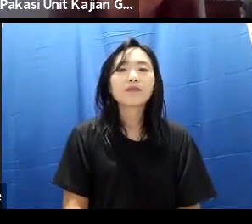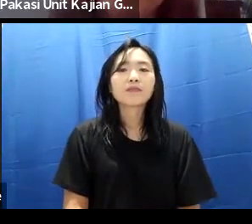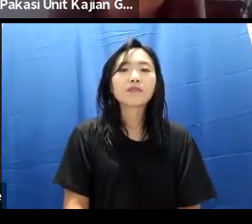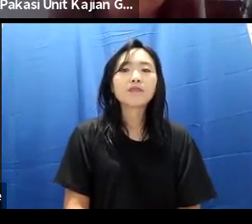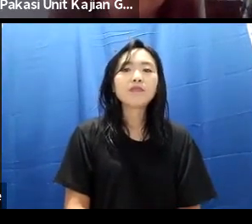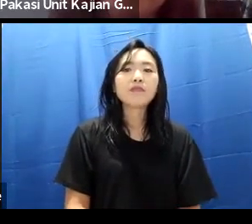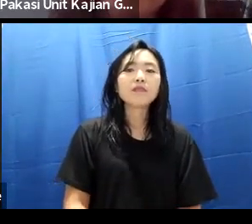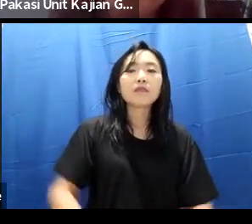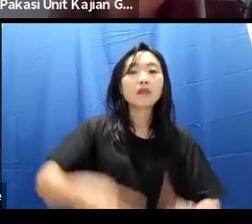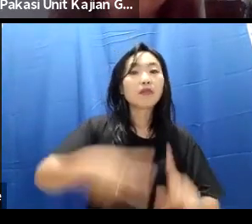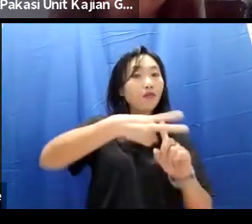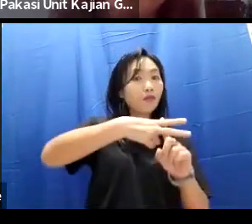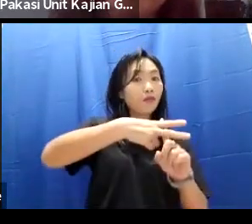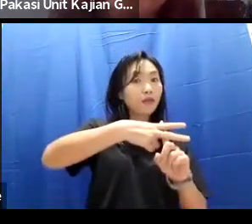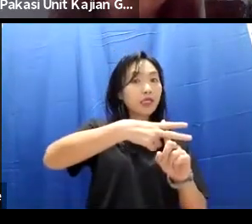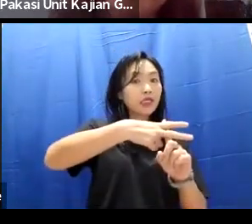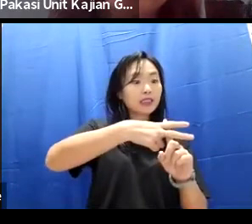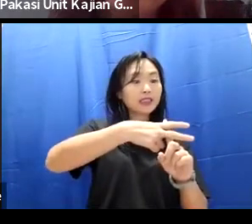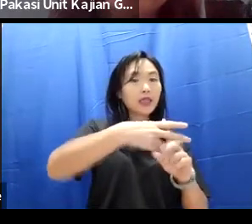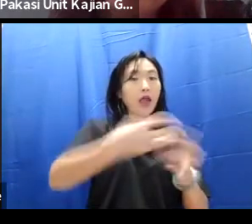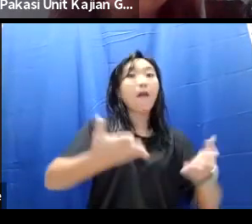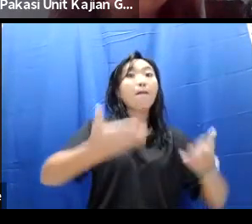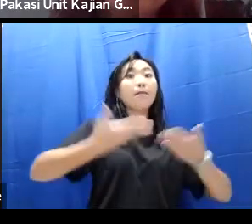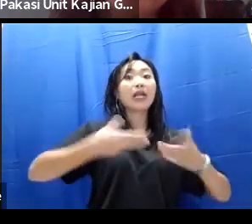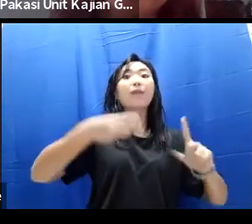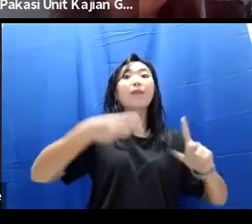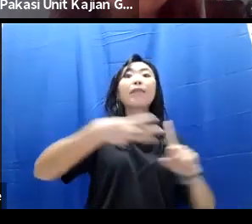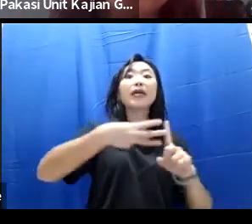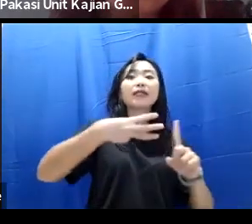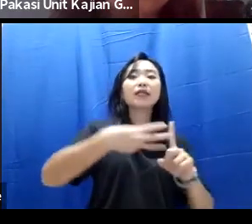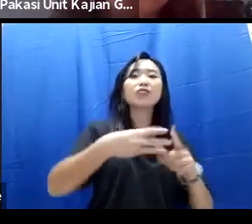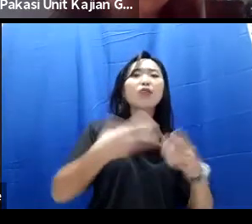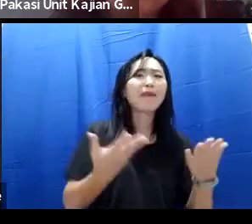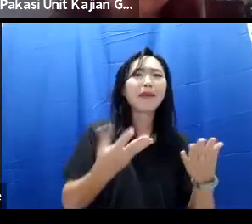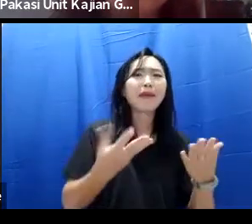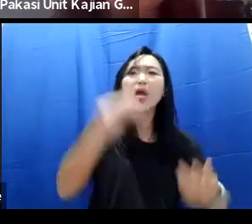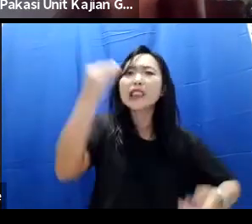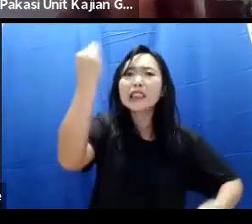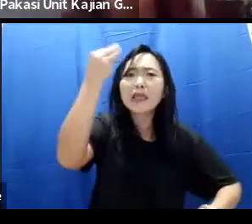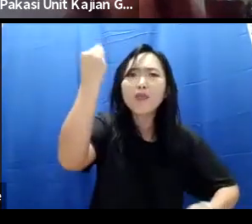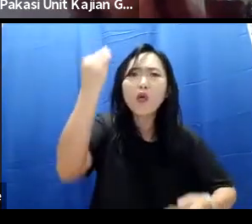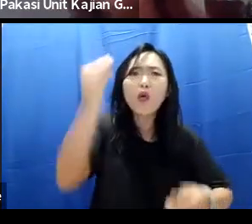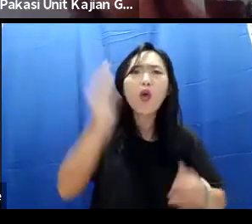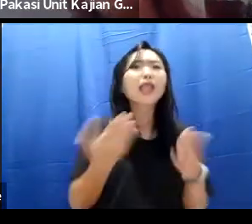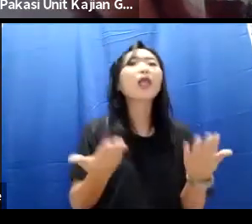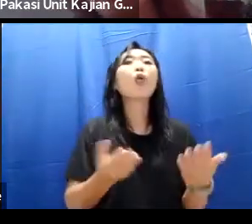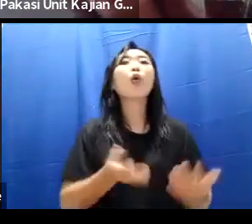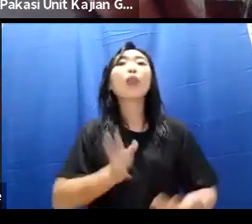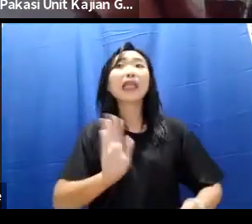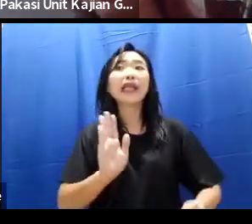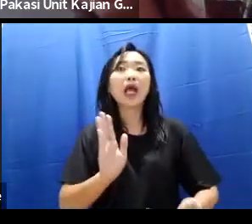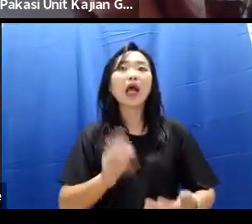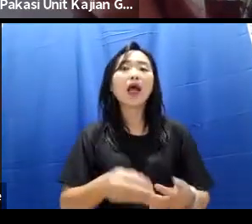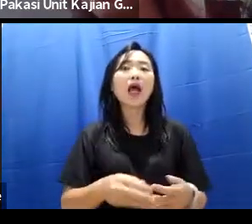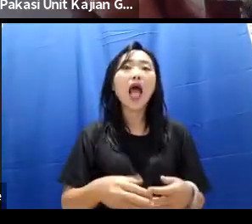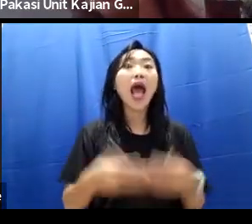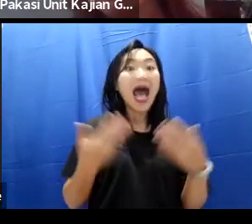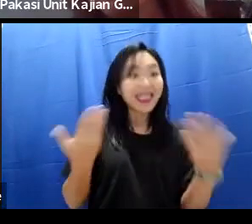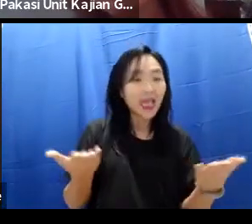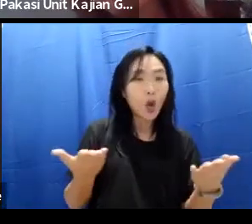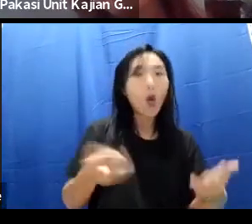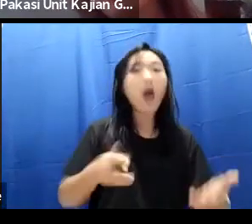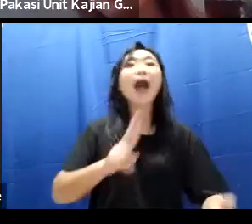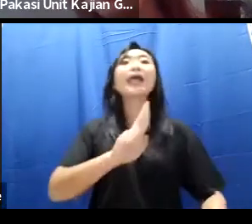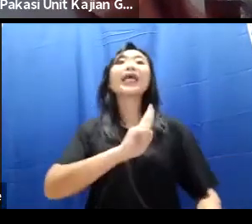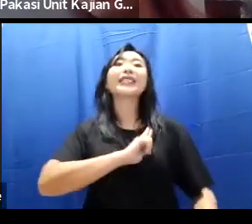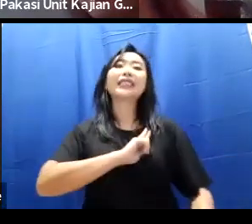doing research gitu ya, publication, tapi kemudian tidak ada sinergi atau komunikasi yang intensif, kolaborasi